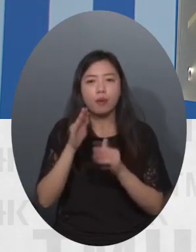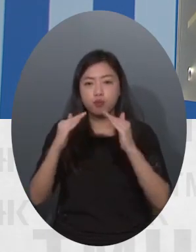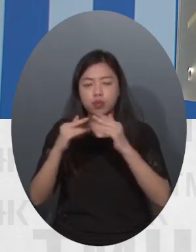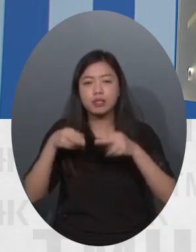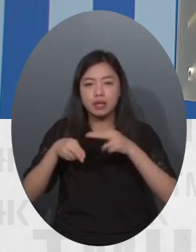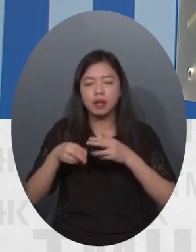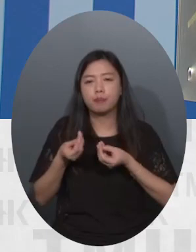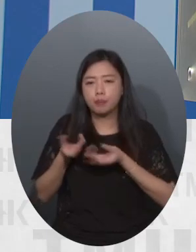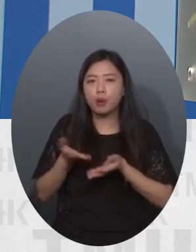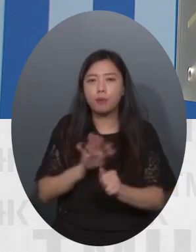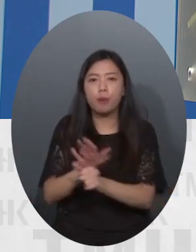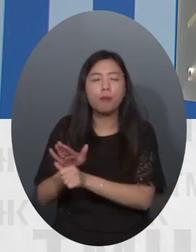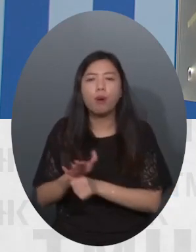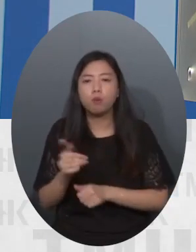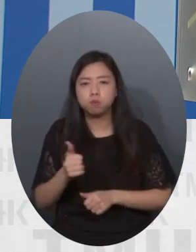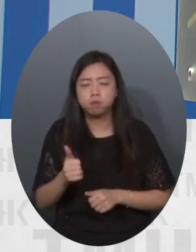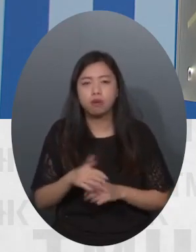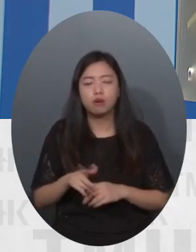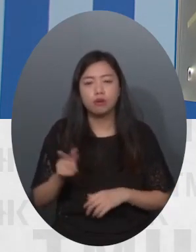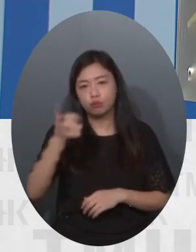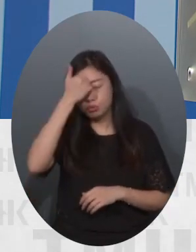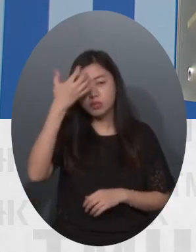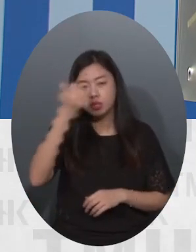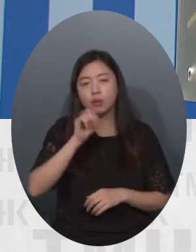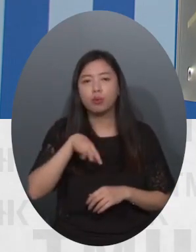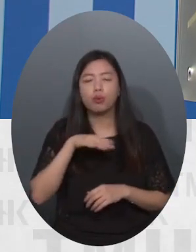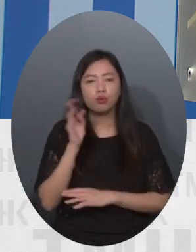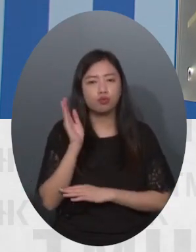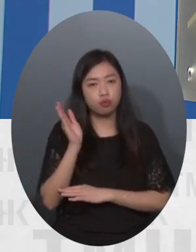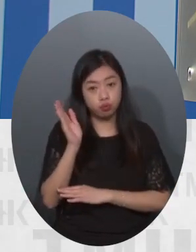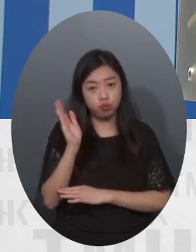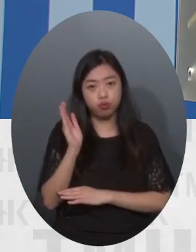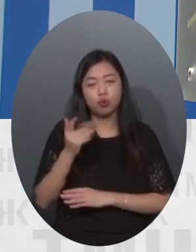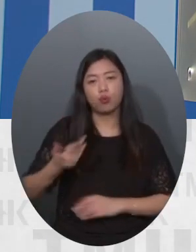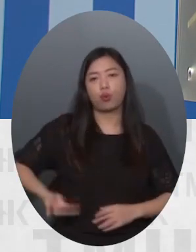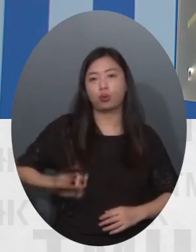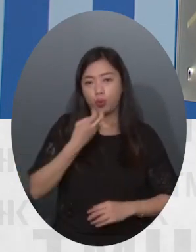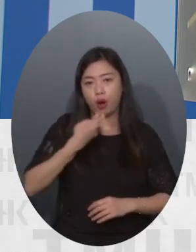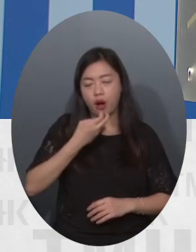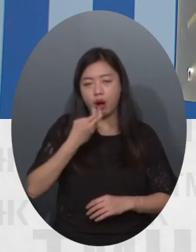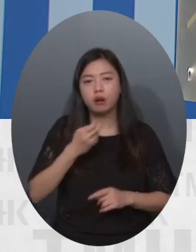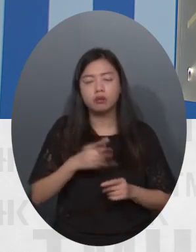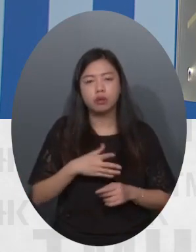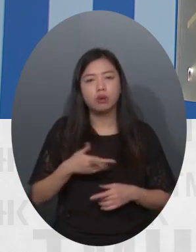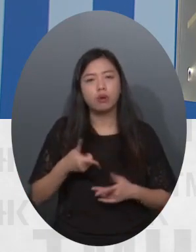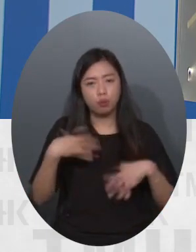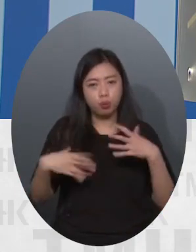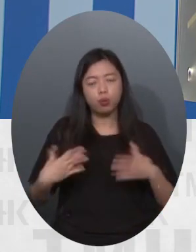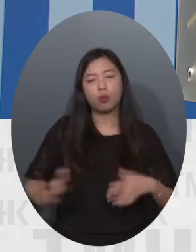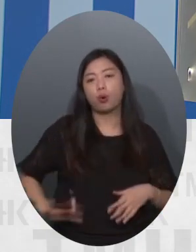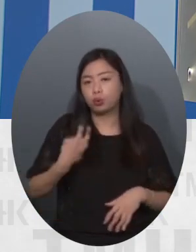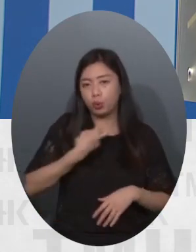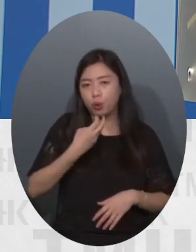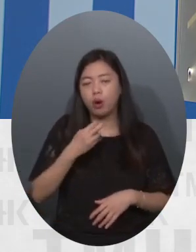稍後主席將會以廣東話發言，而會議亦都會以廣東話進行，整個